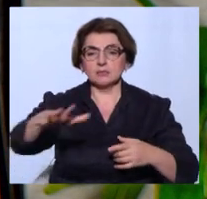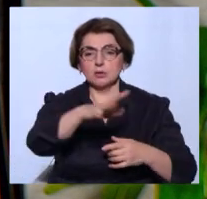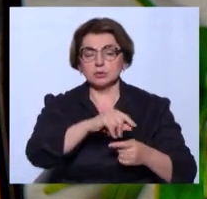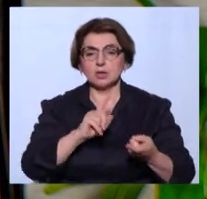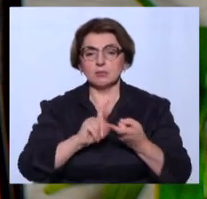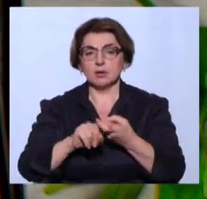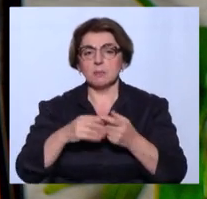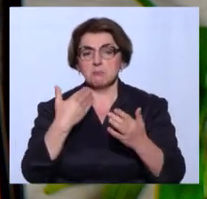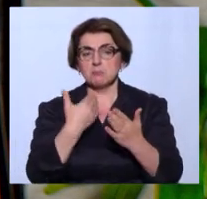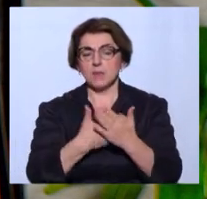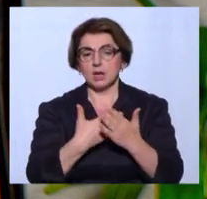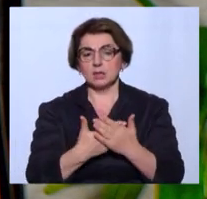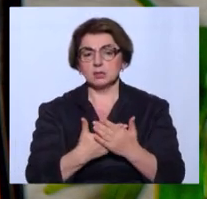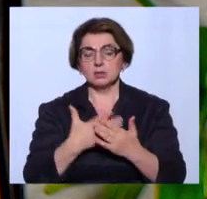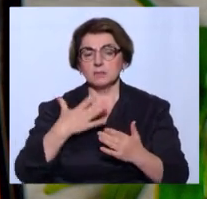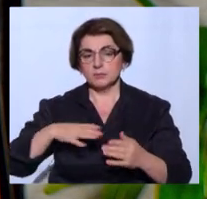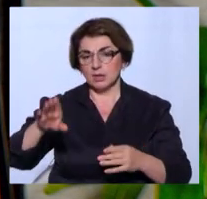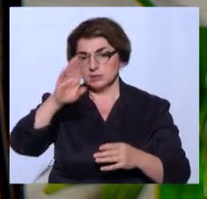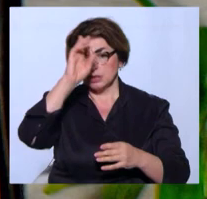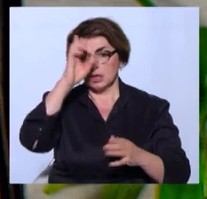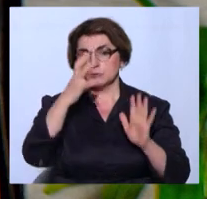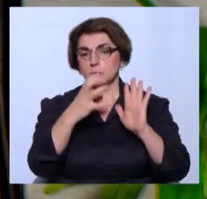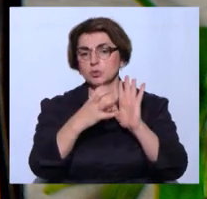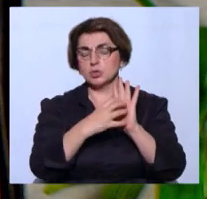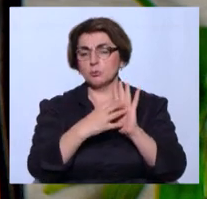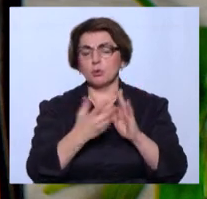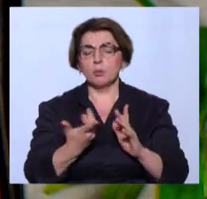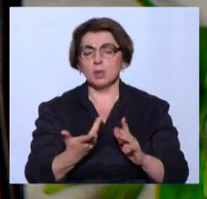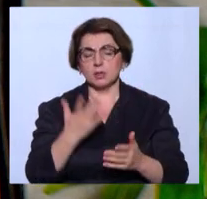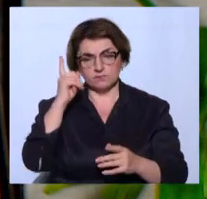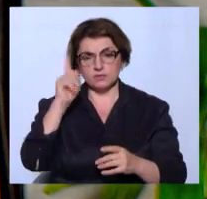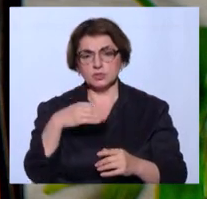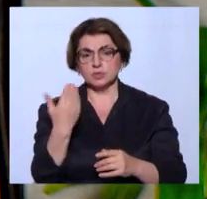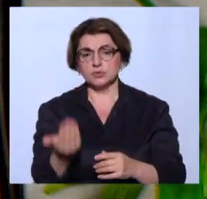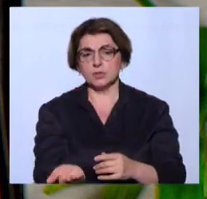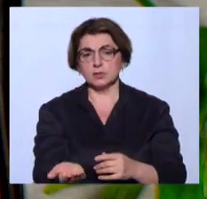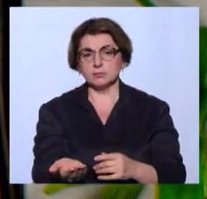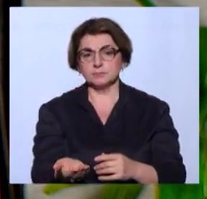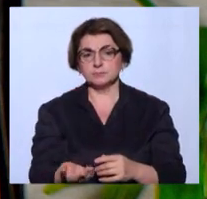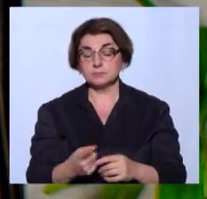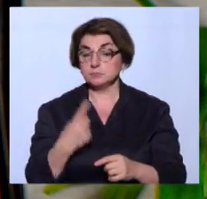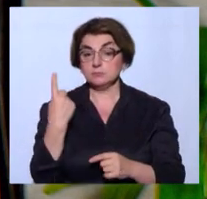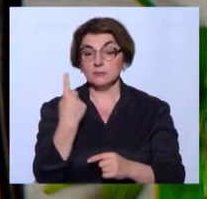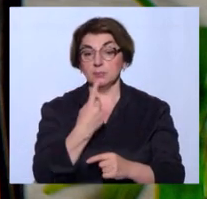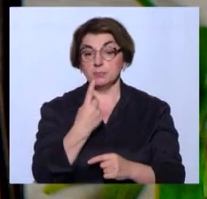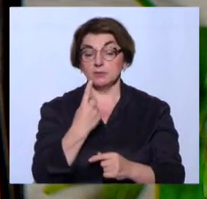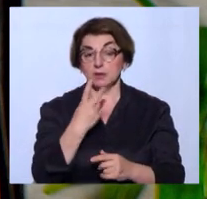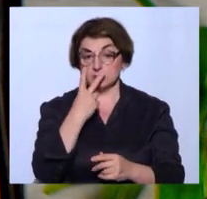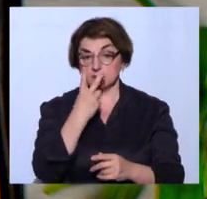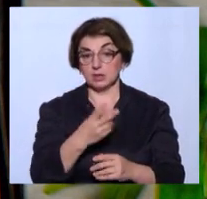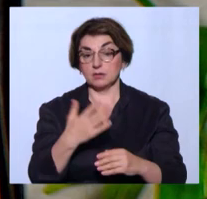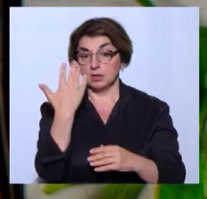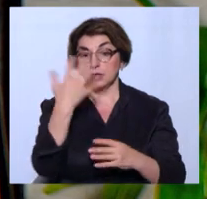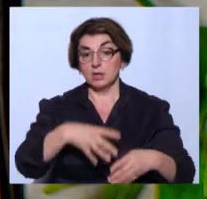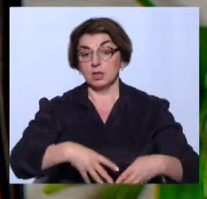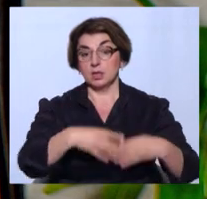გვაკავშირებს. მაგალითად, სახელმწიფო სიმბოლოები. რომელი სიმბოლოები იცით თქვენ? პირველი, რასაც ახლა